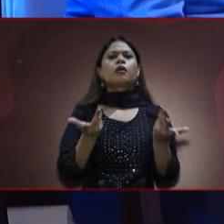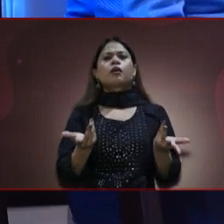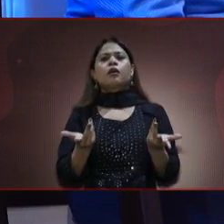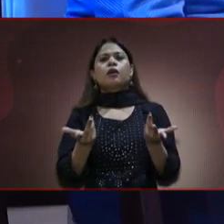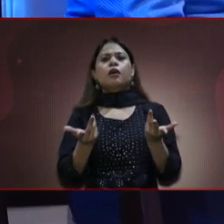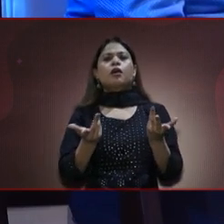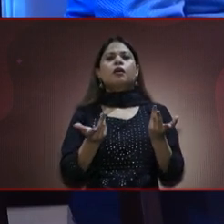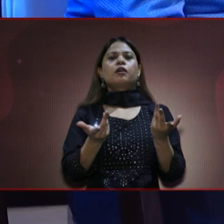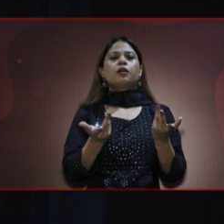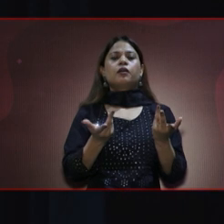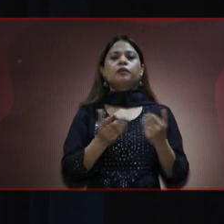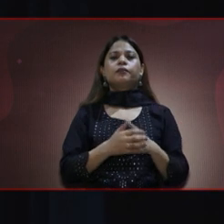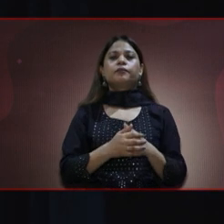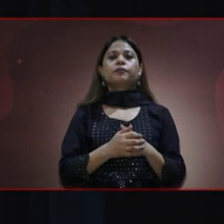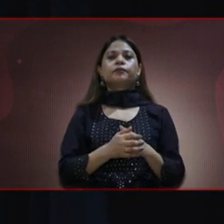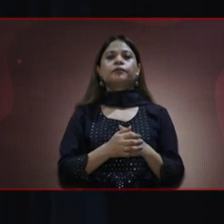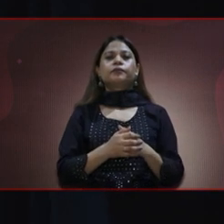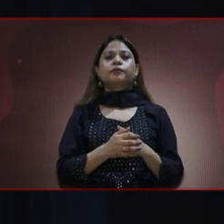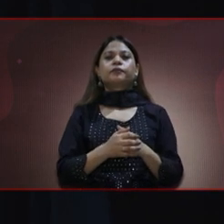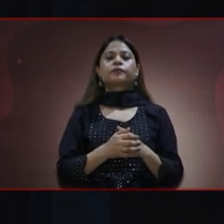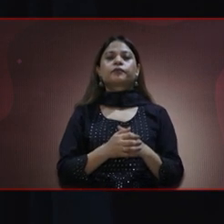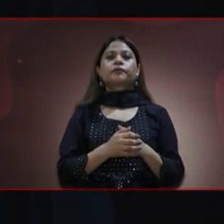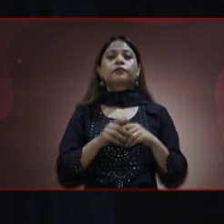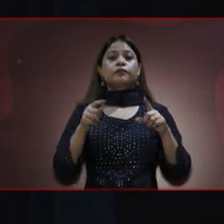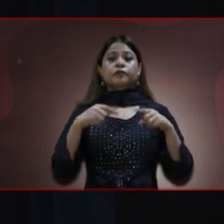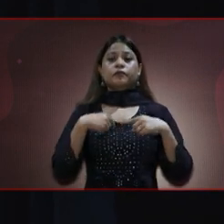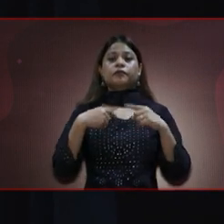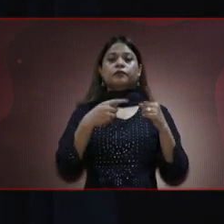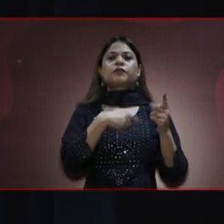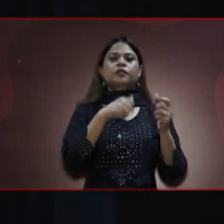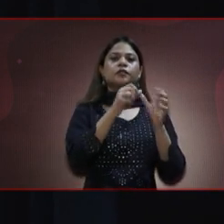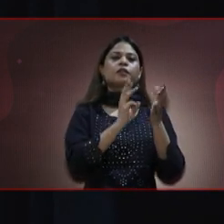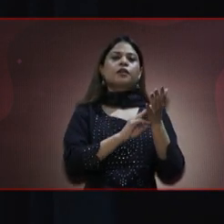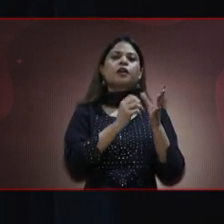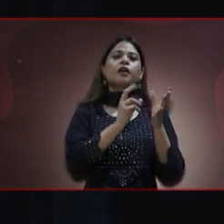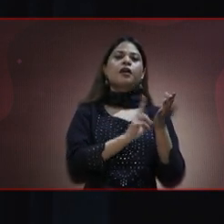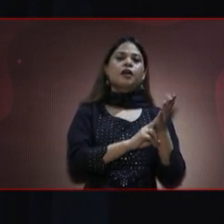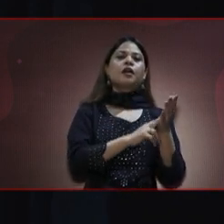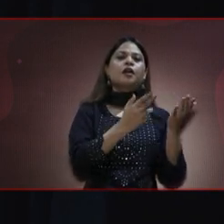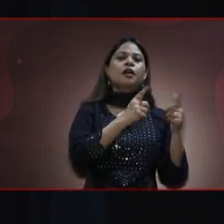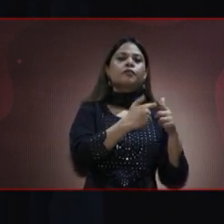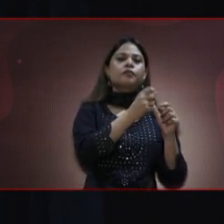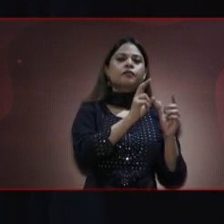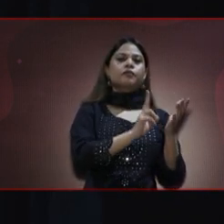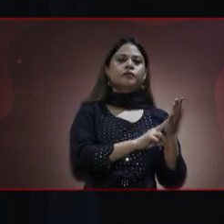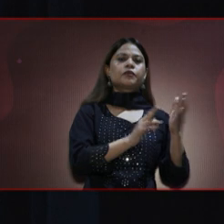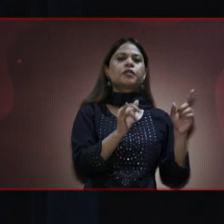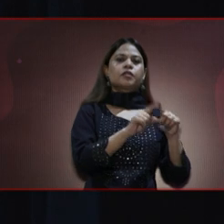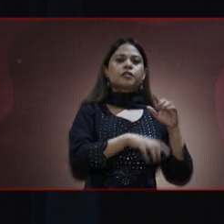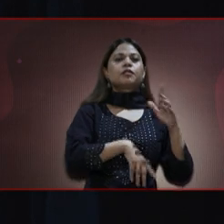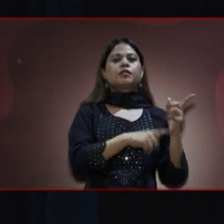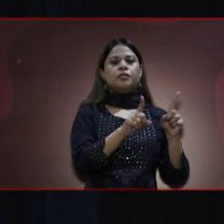है, जॉयफुल कोइंसिडेंस है। हमारे अमन शर्मा ये भी पोस्टल डिपार्टमेंट के अधिकारी हैं